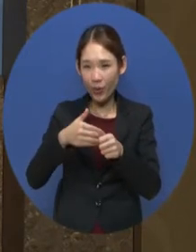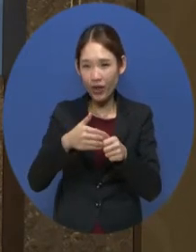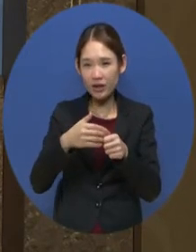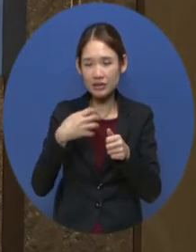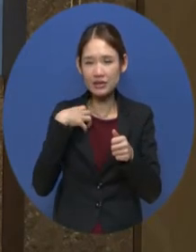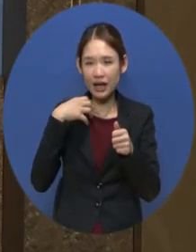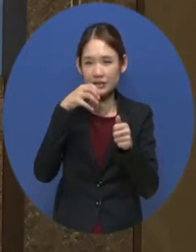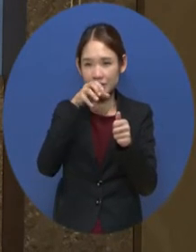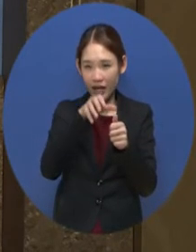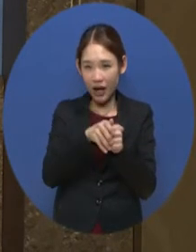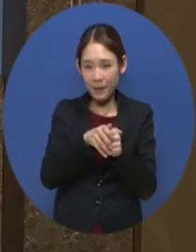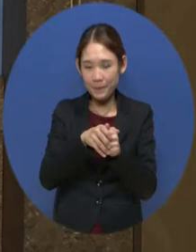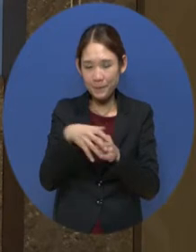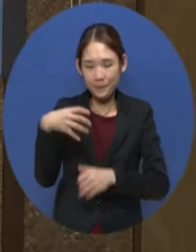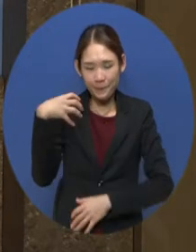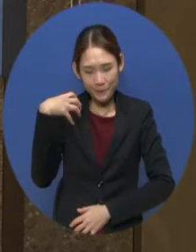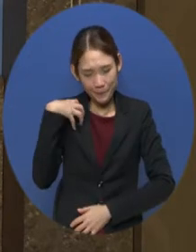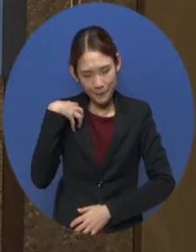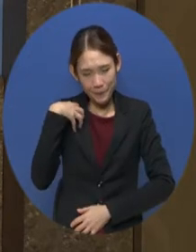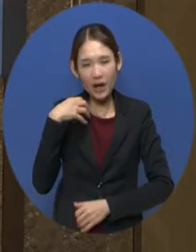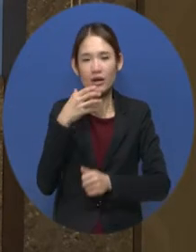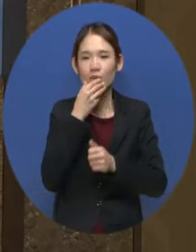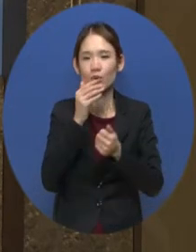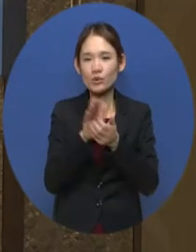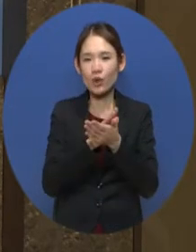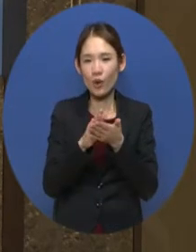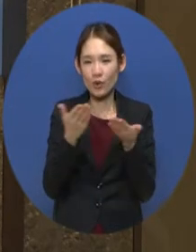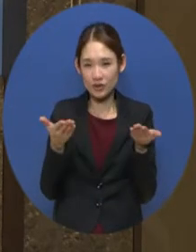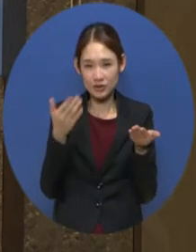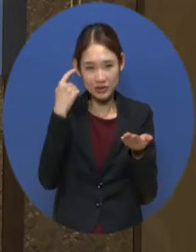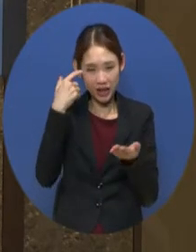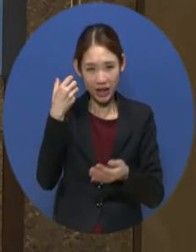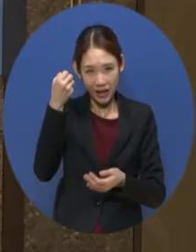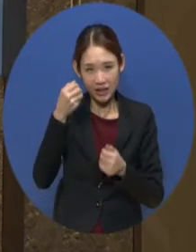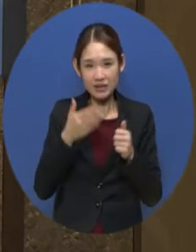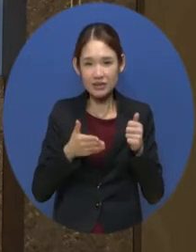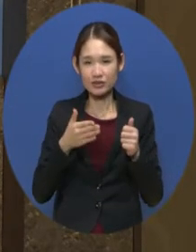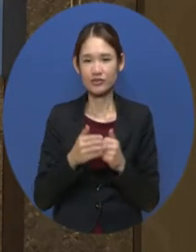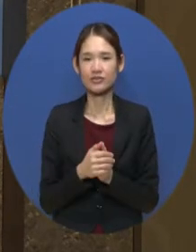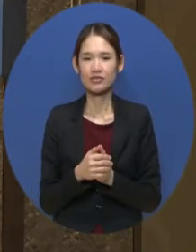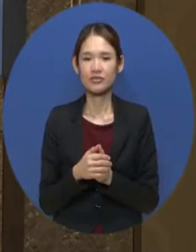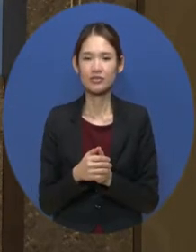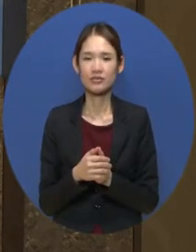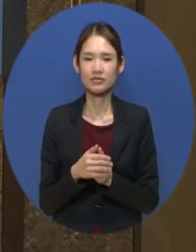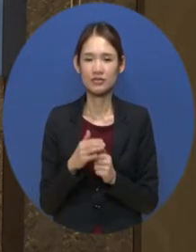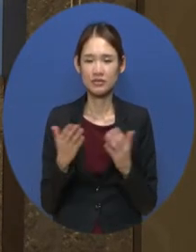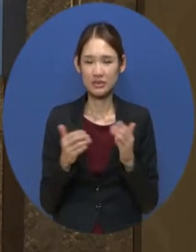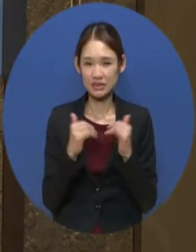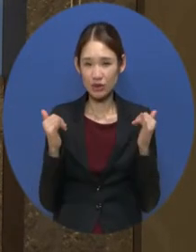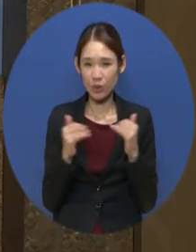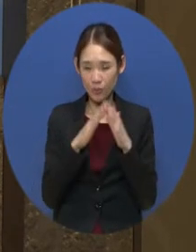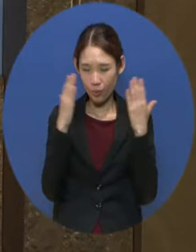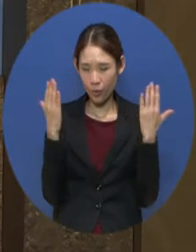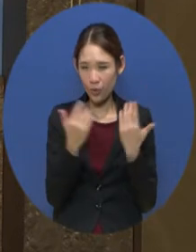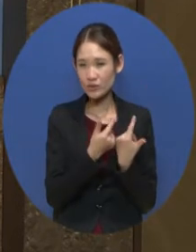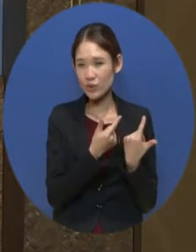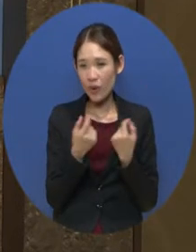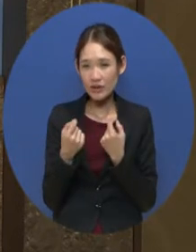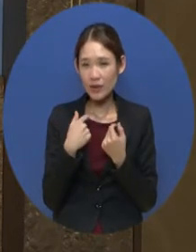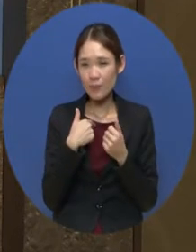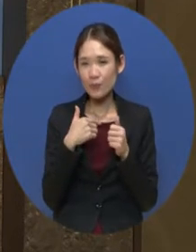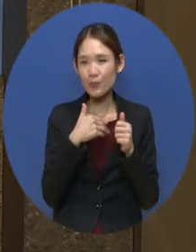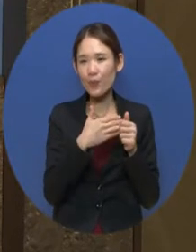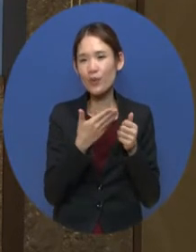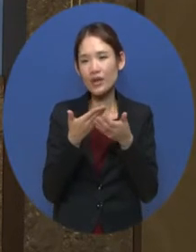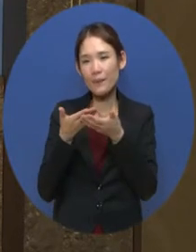사명을 가지고 복지 서비스를 제공하는 곳이다라고 생각해 주시면 될것 같아요. 그래서 저희 직원 모두도 근데